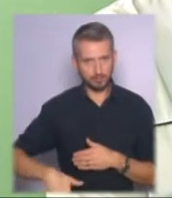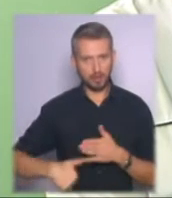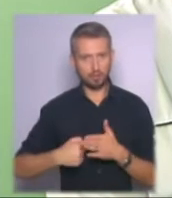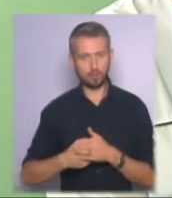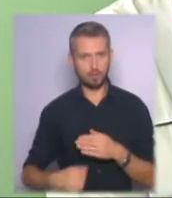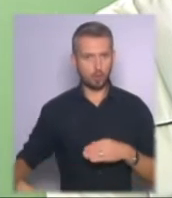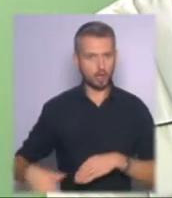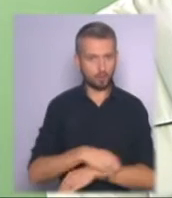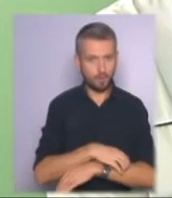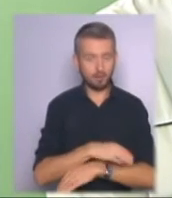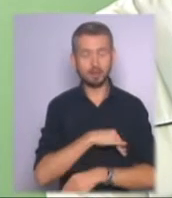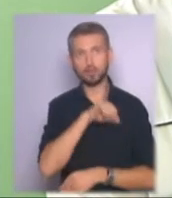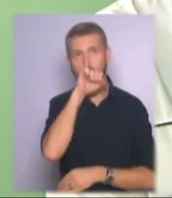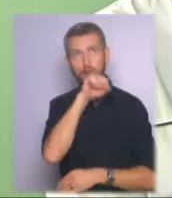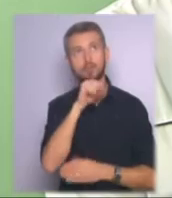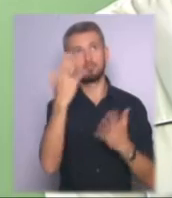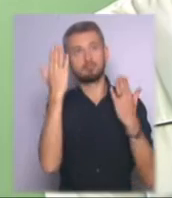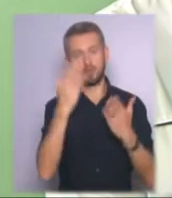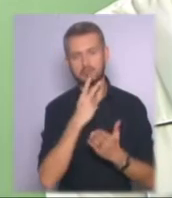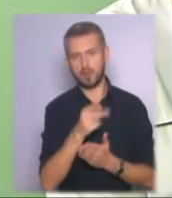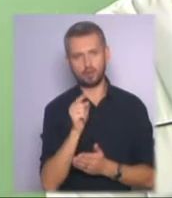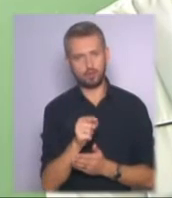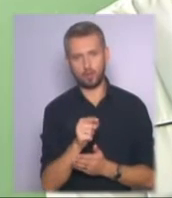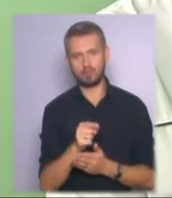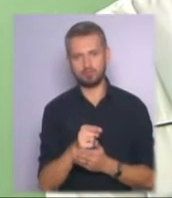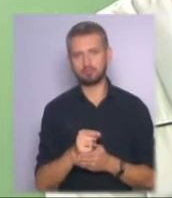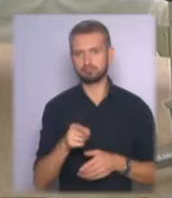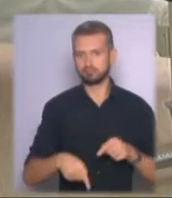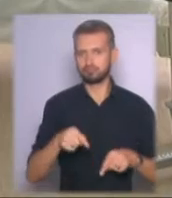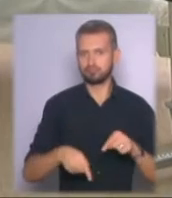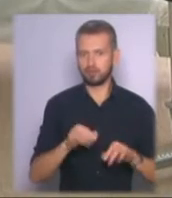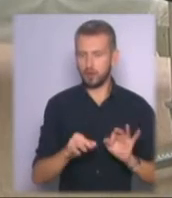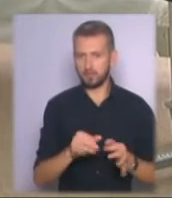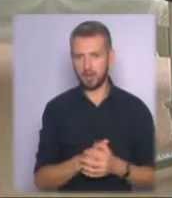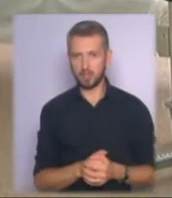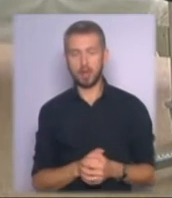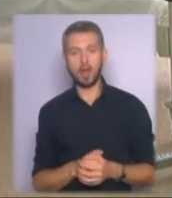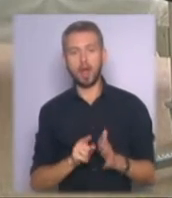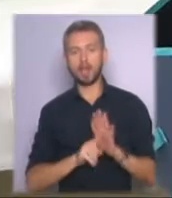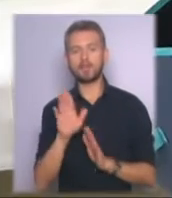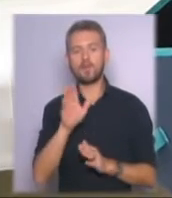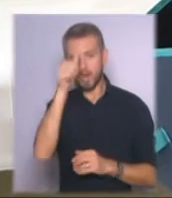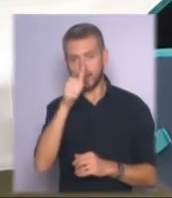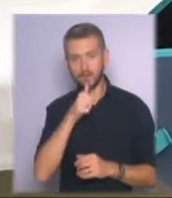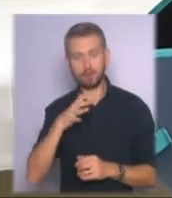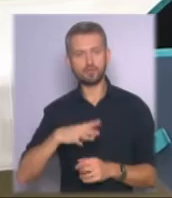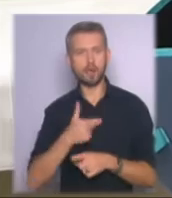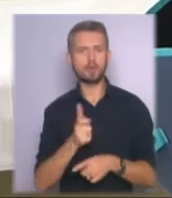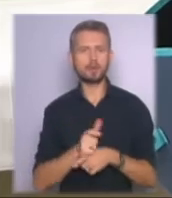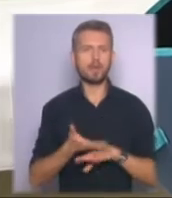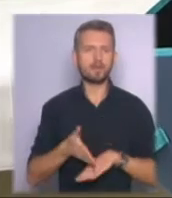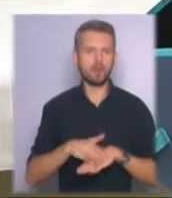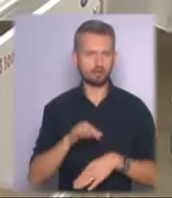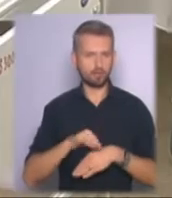протезування. І дякувати Богу, вже бачила його і на протезах, і це дуже радує. А з вересня в госпіталі чекають і на найтяжчих хворих. Тут